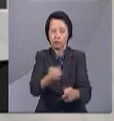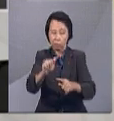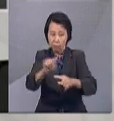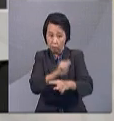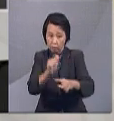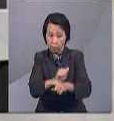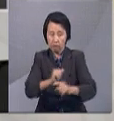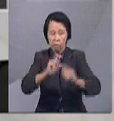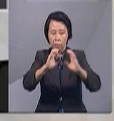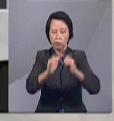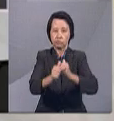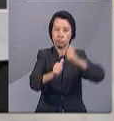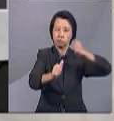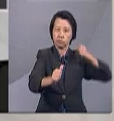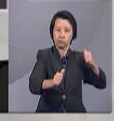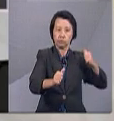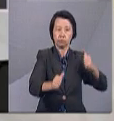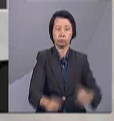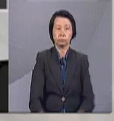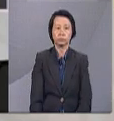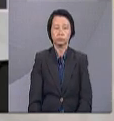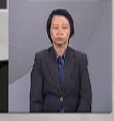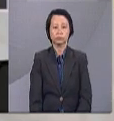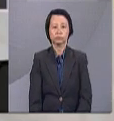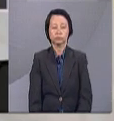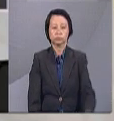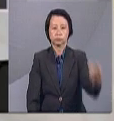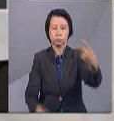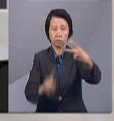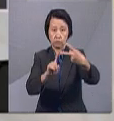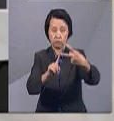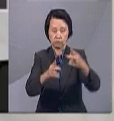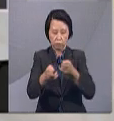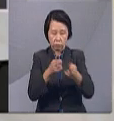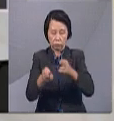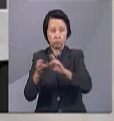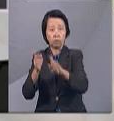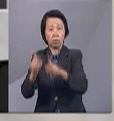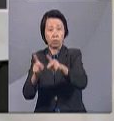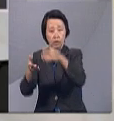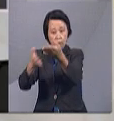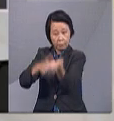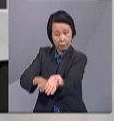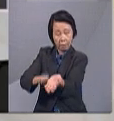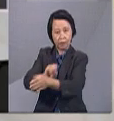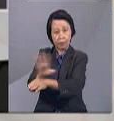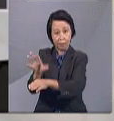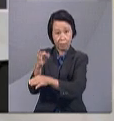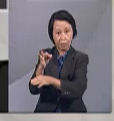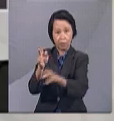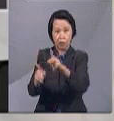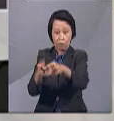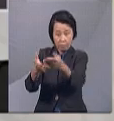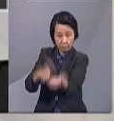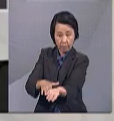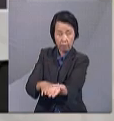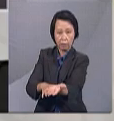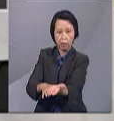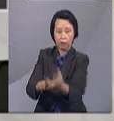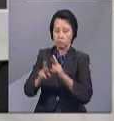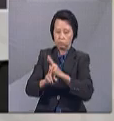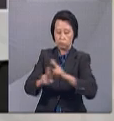langkah-langkah pencegahan yang kedua pengurusan jenazah bagi kematian kowe 19 melalui